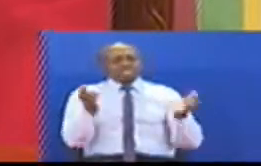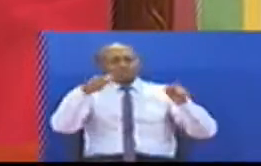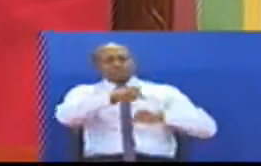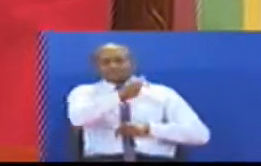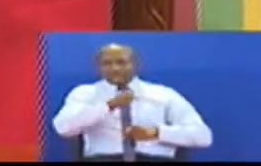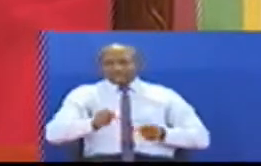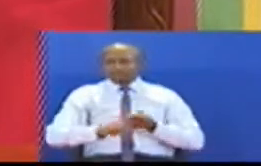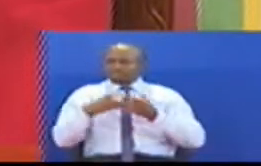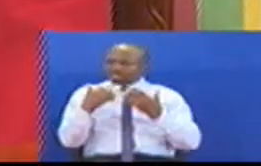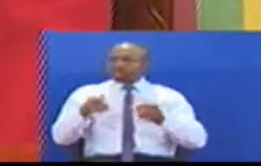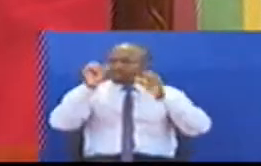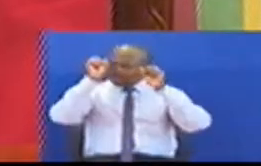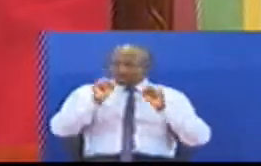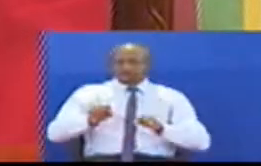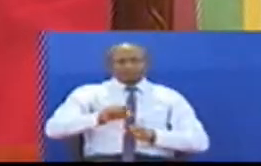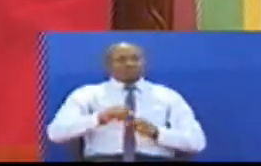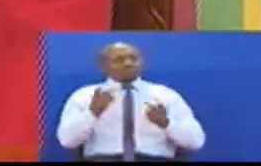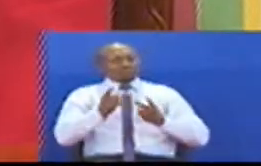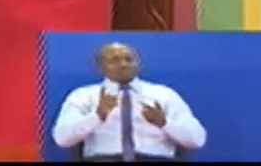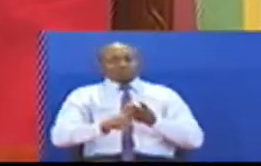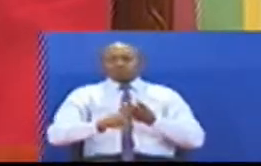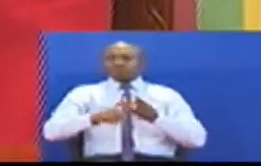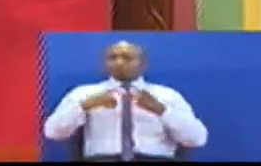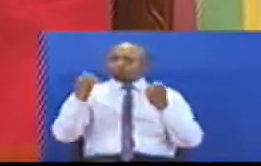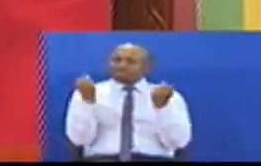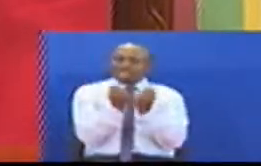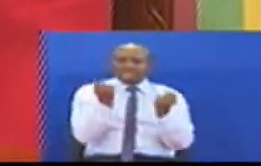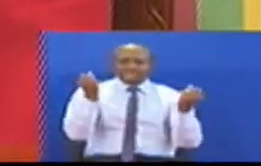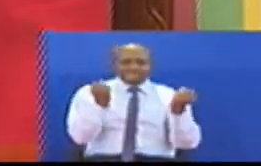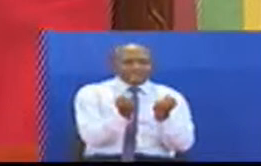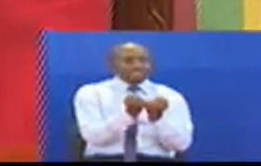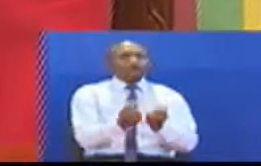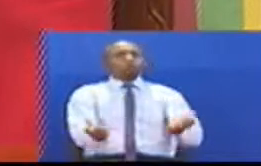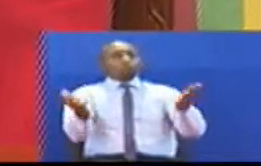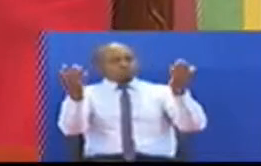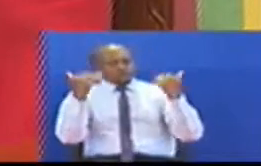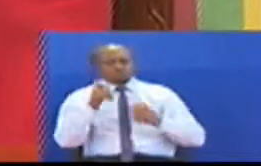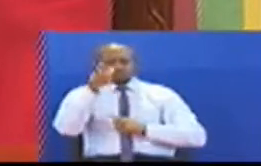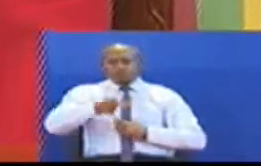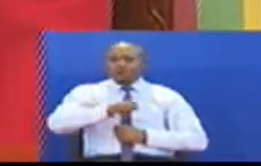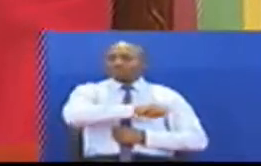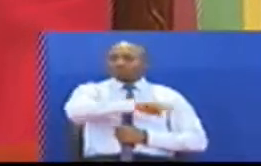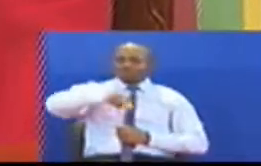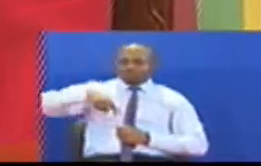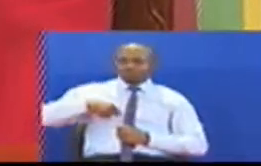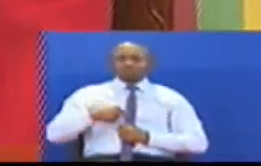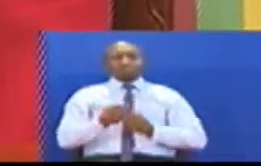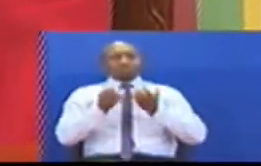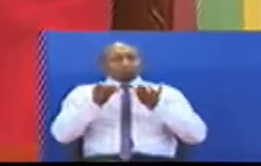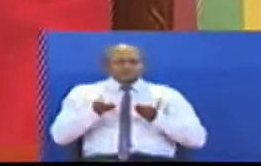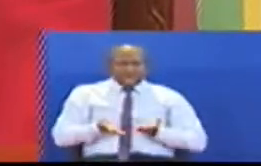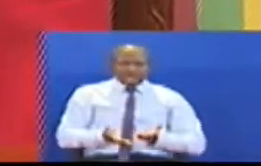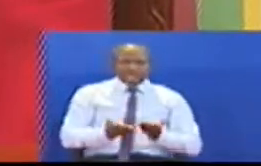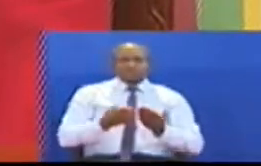Kwa tuna haja kubwa na ya makusudi tuweze kutengeneza uwezo wa watu wetu kuzalisha na